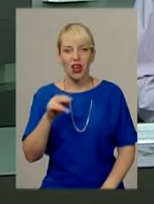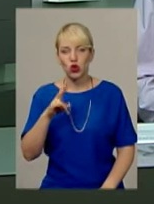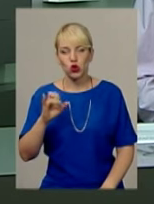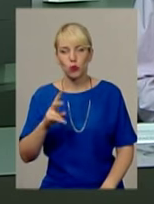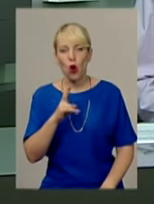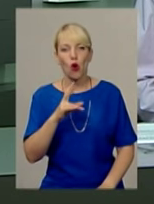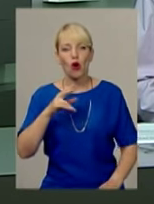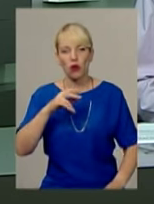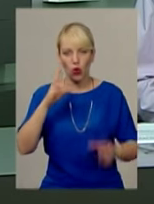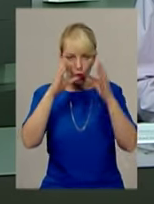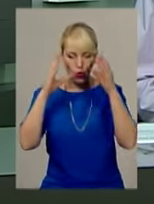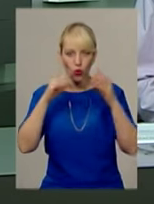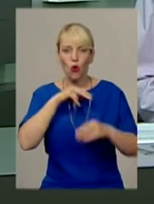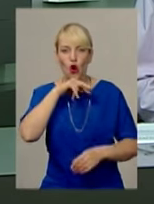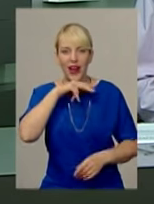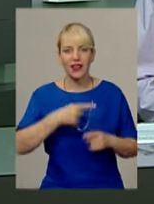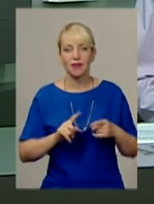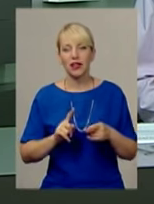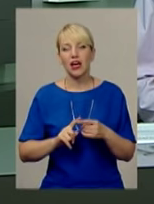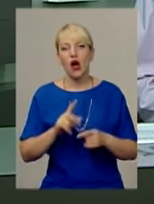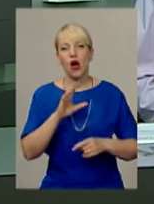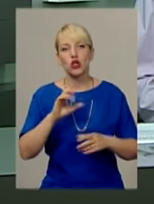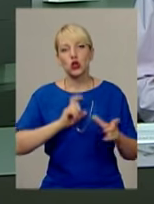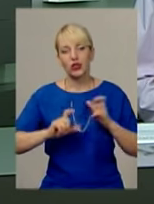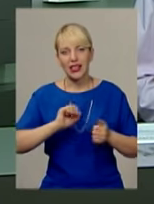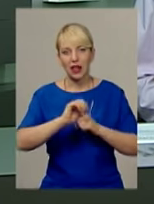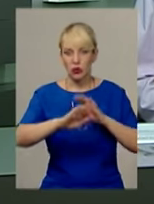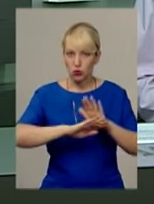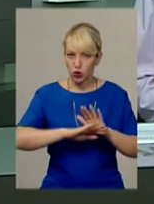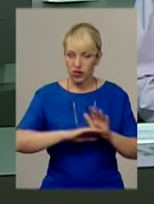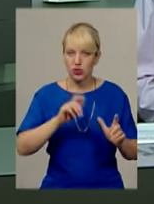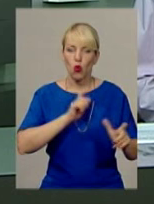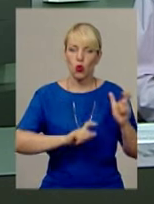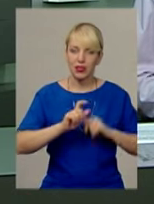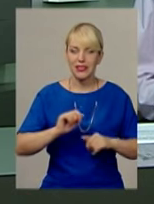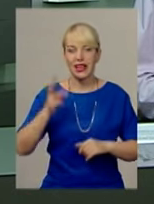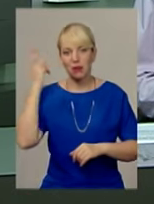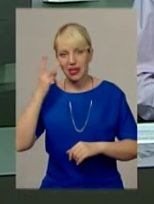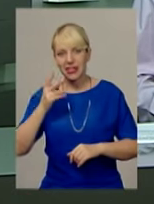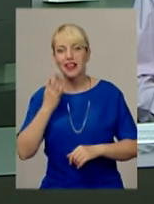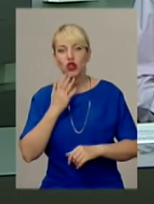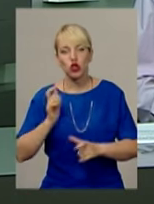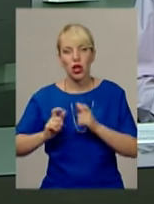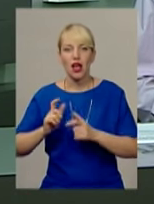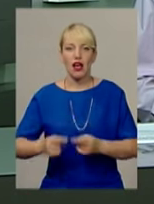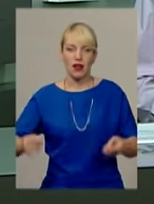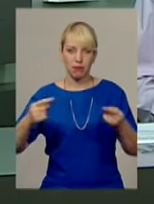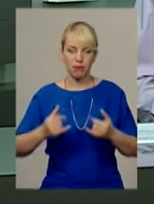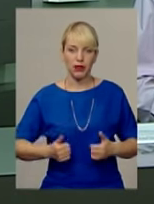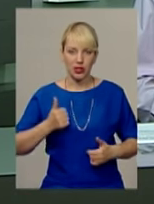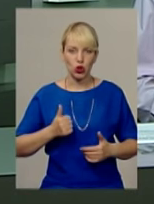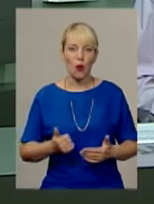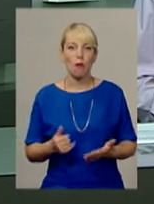Студенти Кам'янець-Подільського університету імені Івана Огієнка і Хмельницького національного університету гідно представили область і